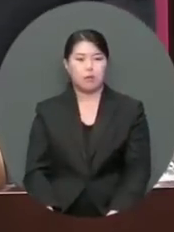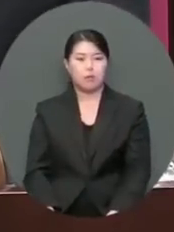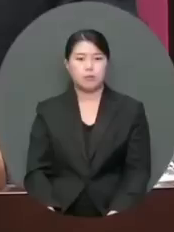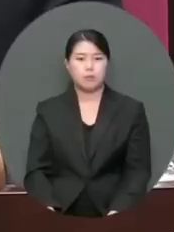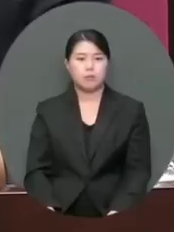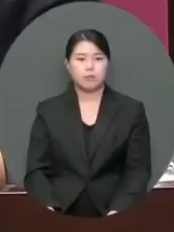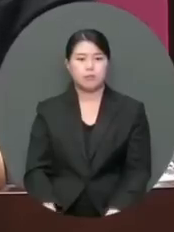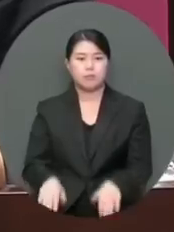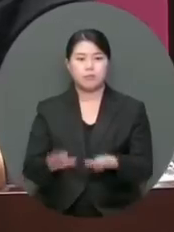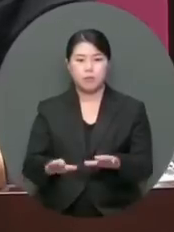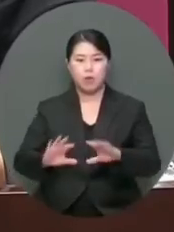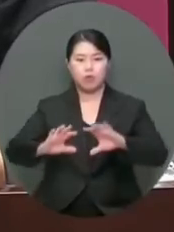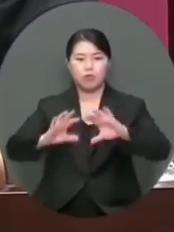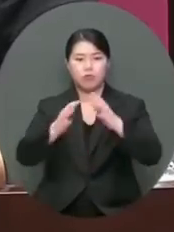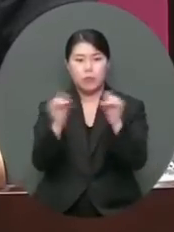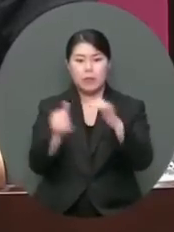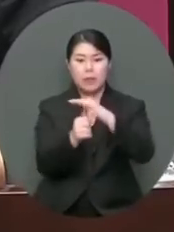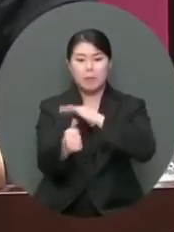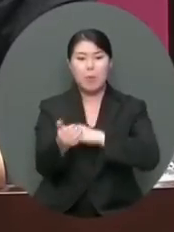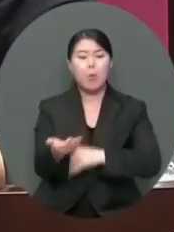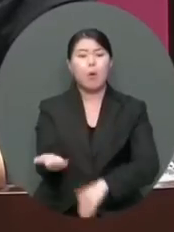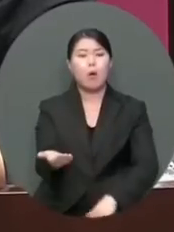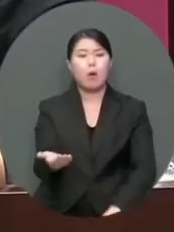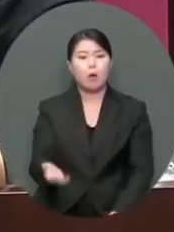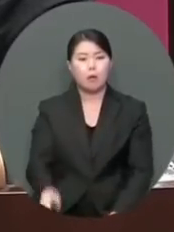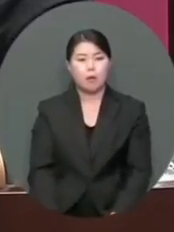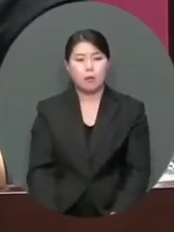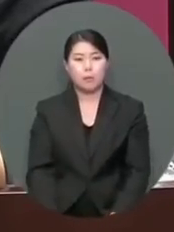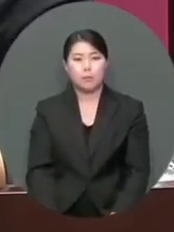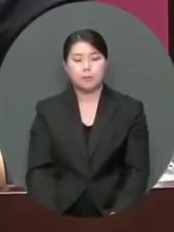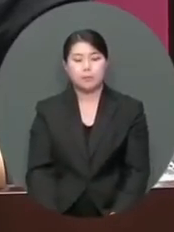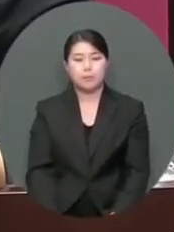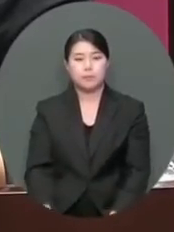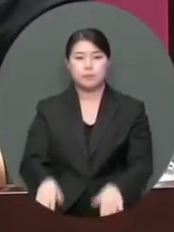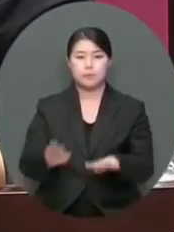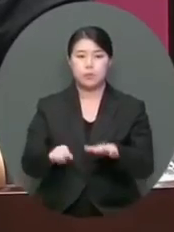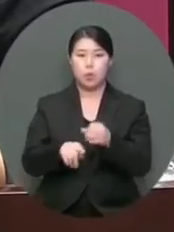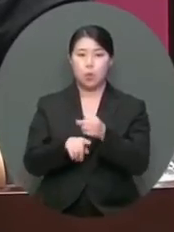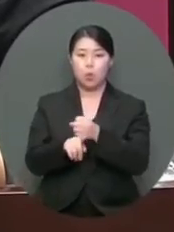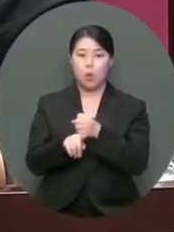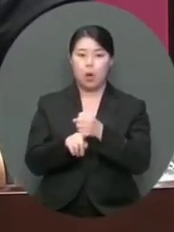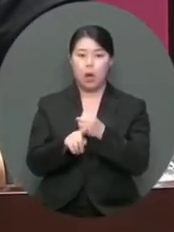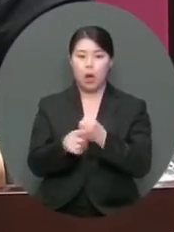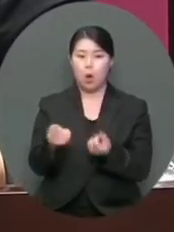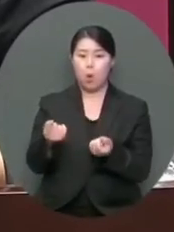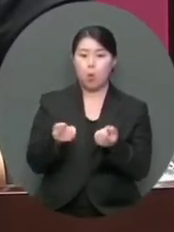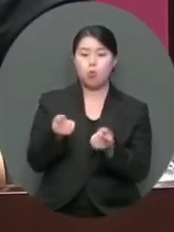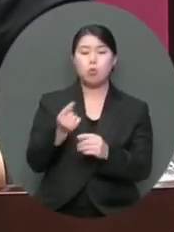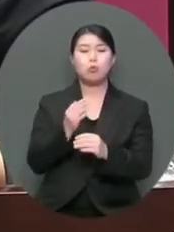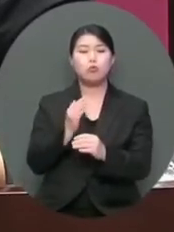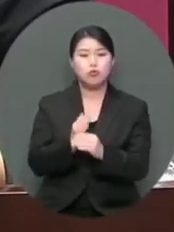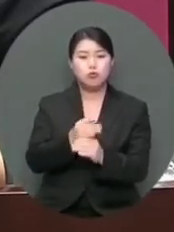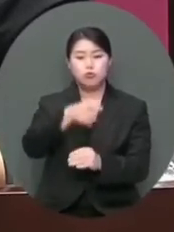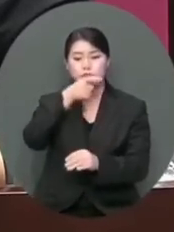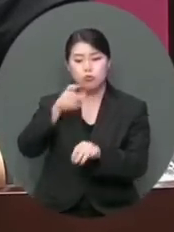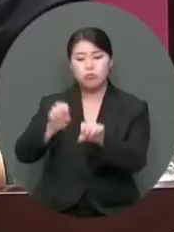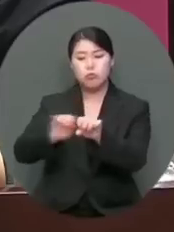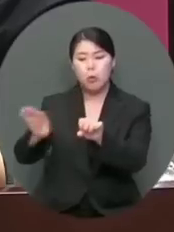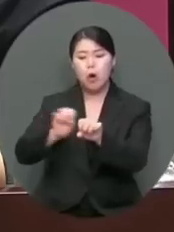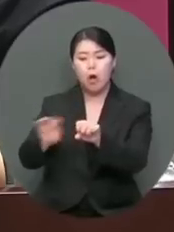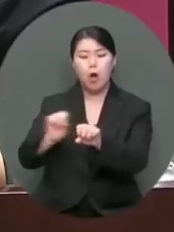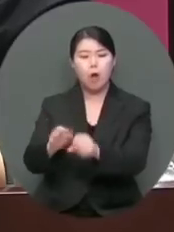바로 우리 국민의 대표인 의원님께서 지금 과학적으로 컨트롤이 돼가지고 방류를 하고